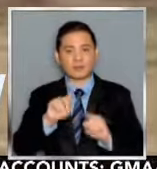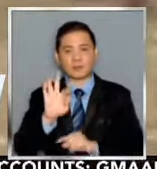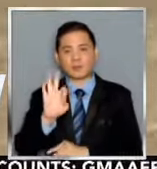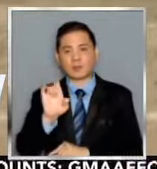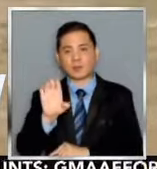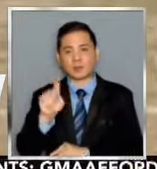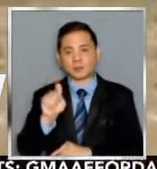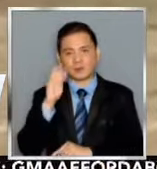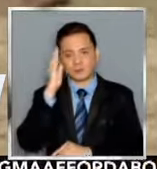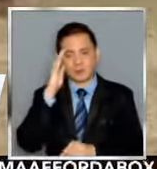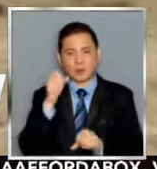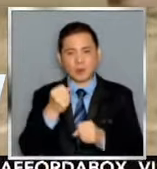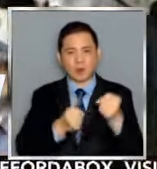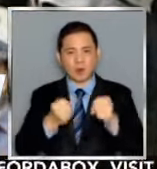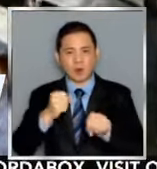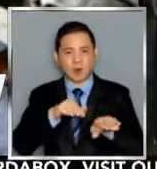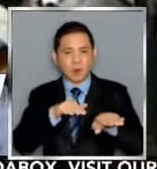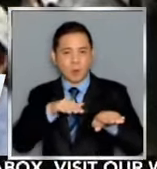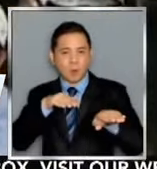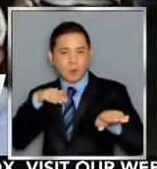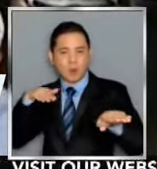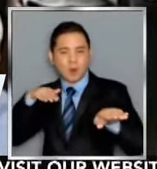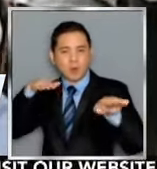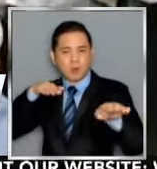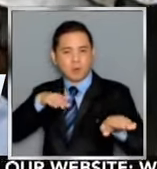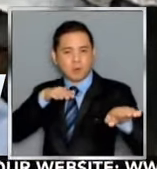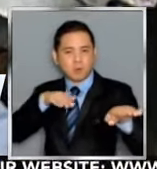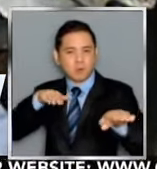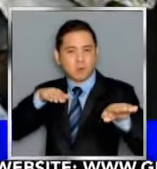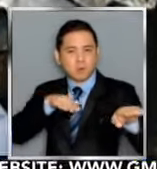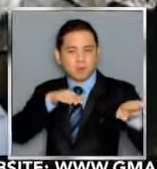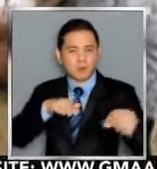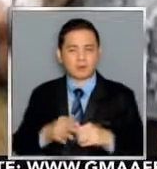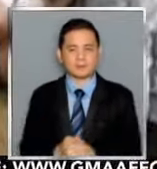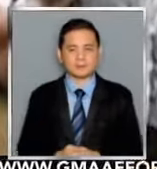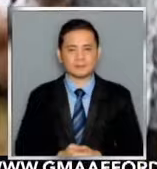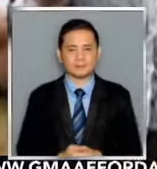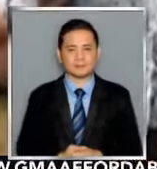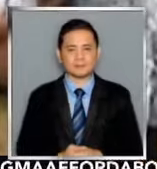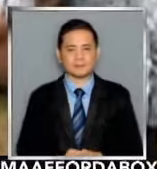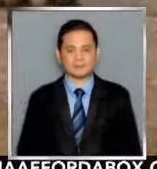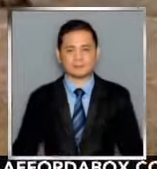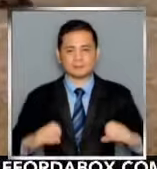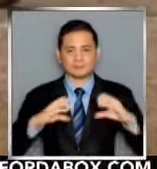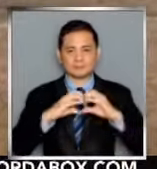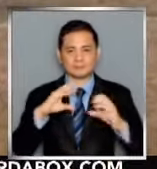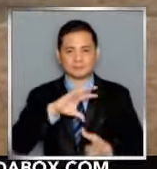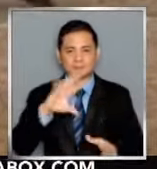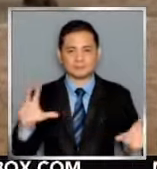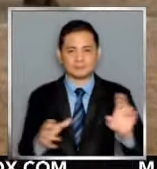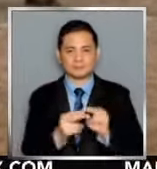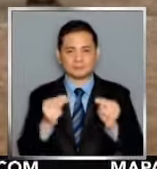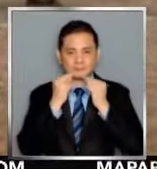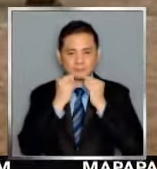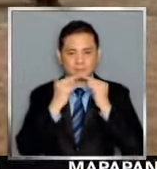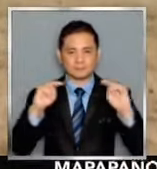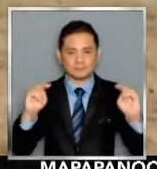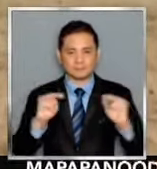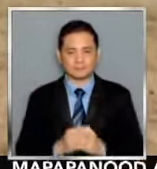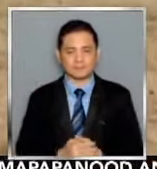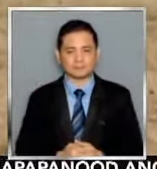sa Grand Float Parade. Para sa GMA Regional TV 1 North Central Luzon at GMA Integrated